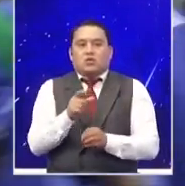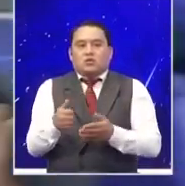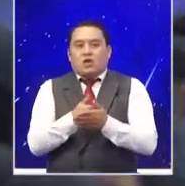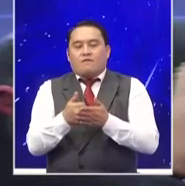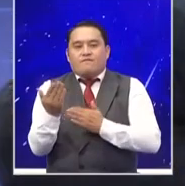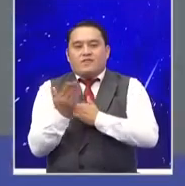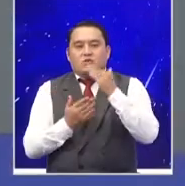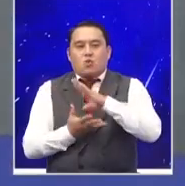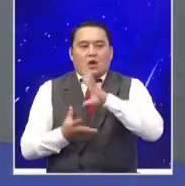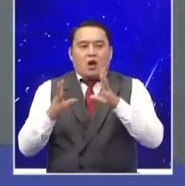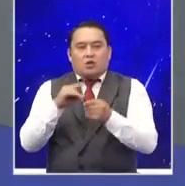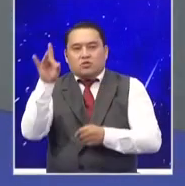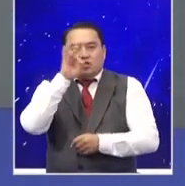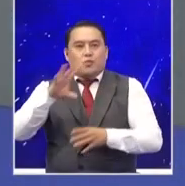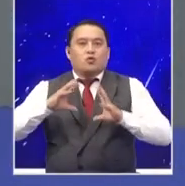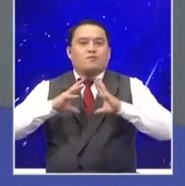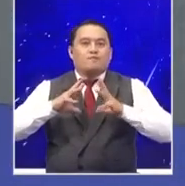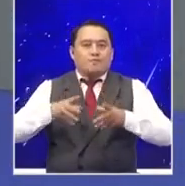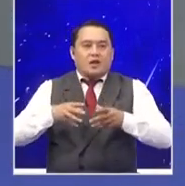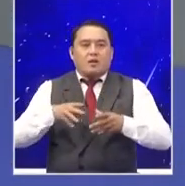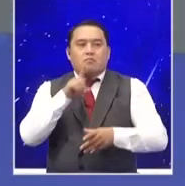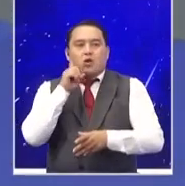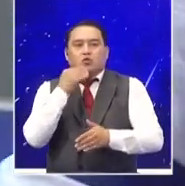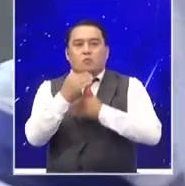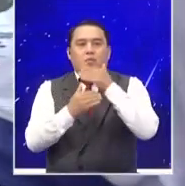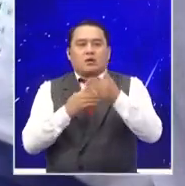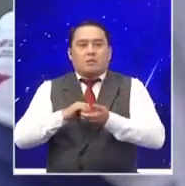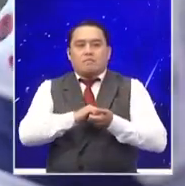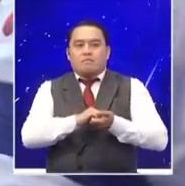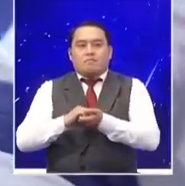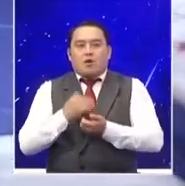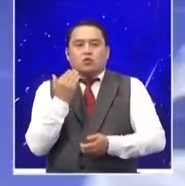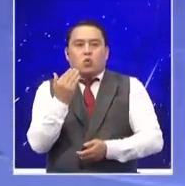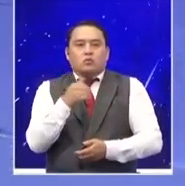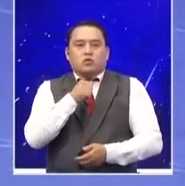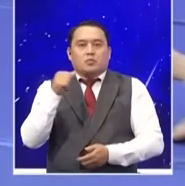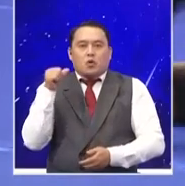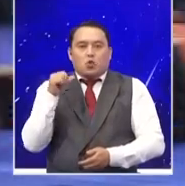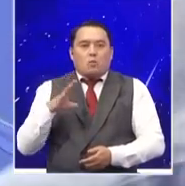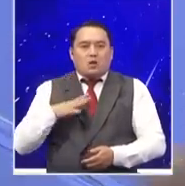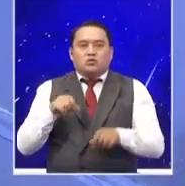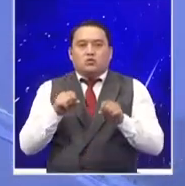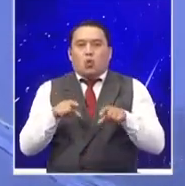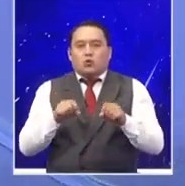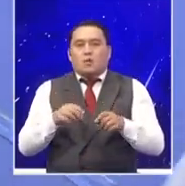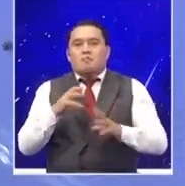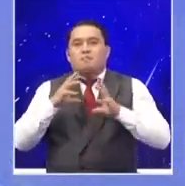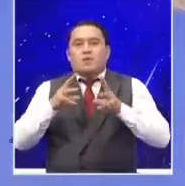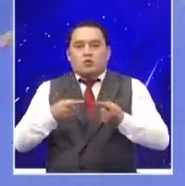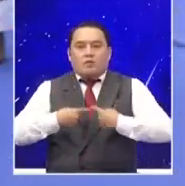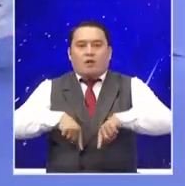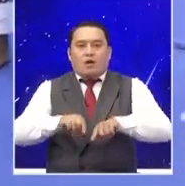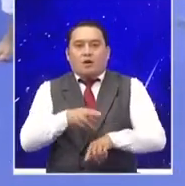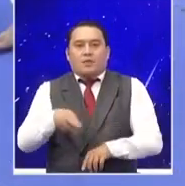добились высоких результатов, став чемпионами мира. Среди них молодой и перспективный борец Диас Анвар. В прошлом году он завоевал золото на мировом первенстве в